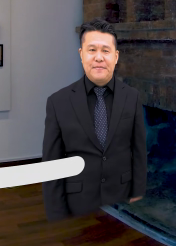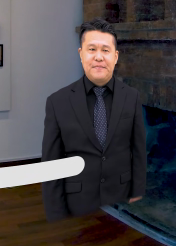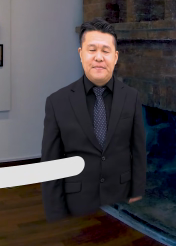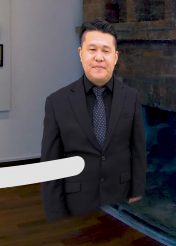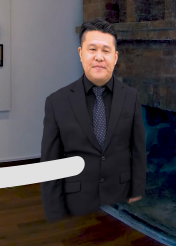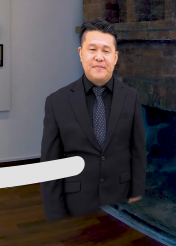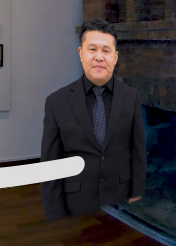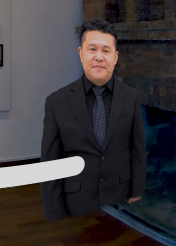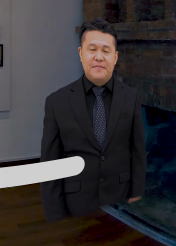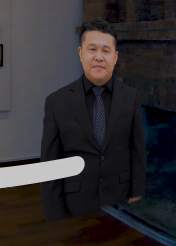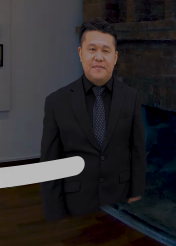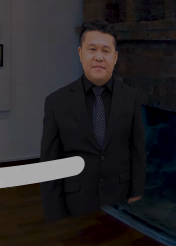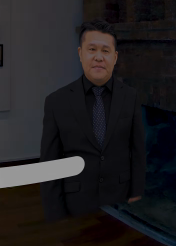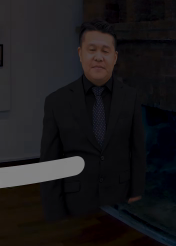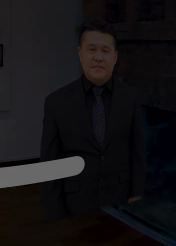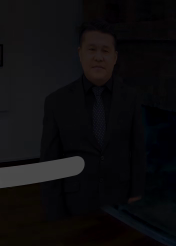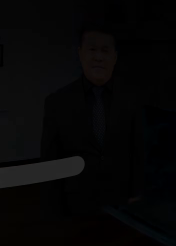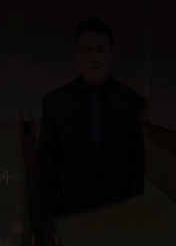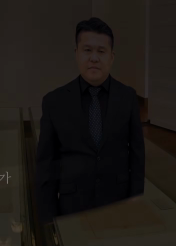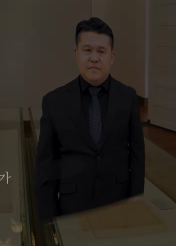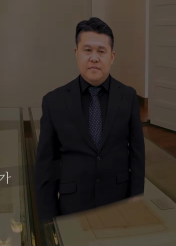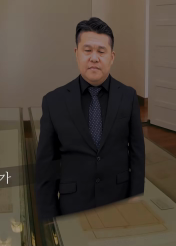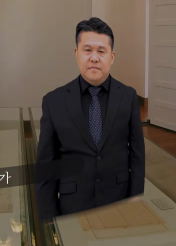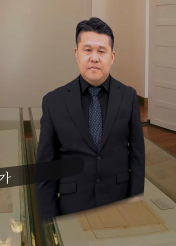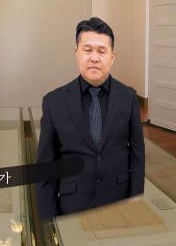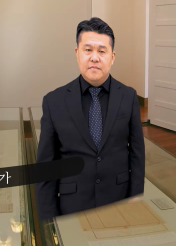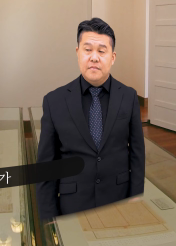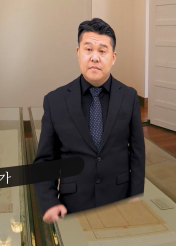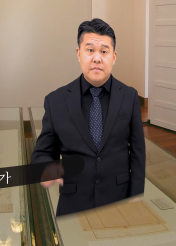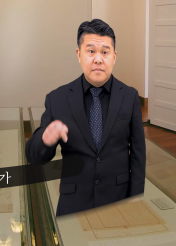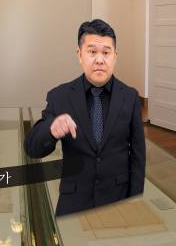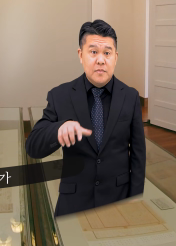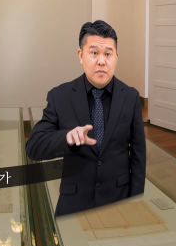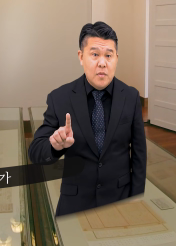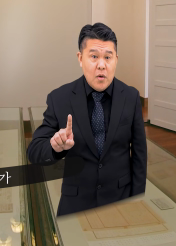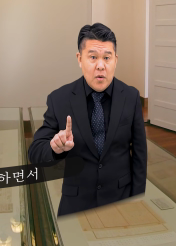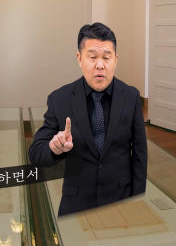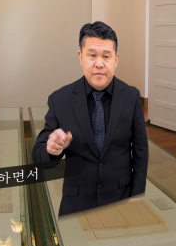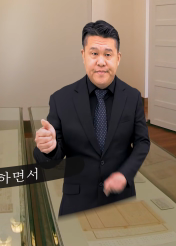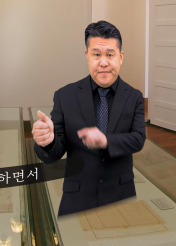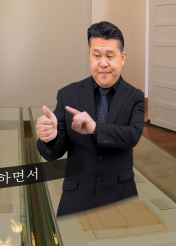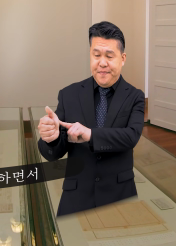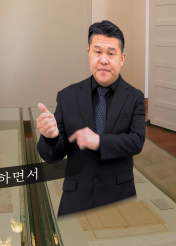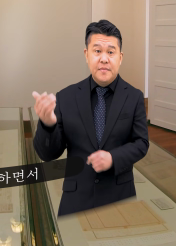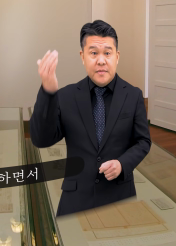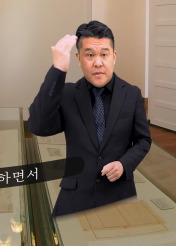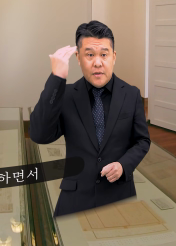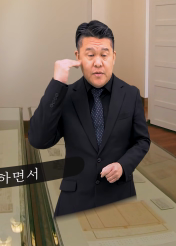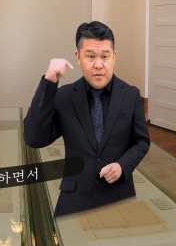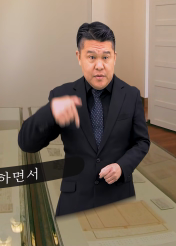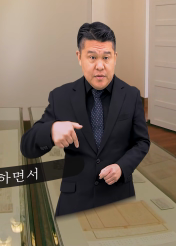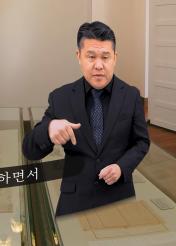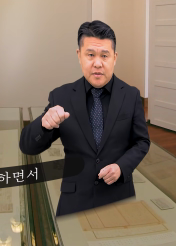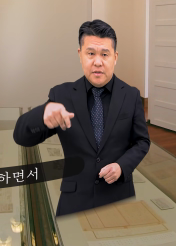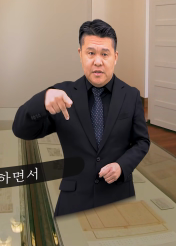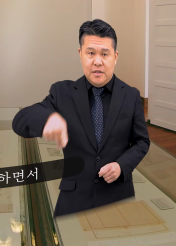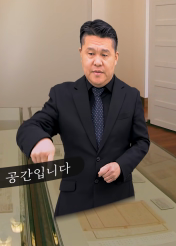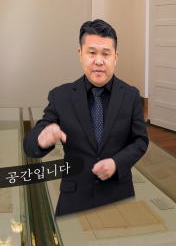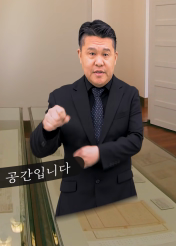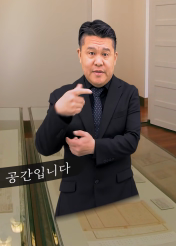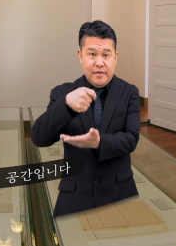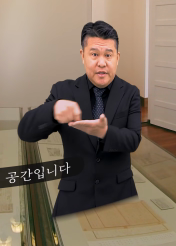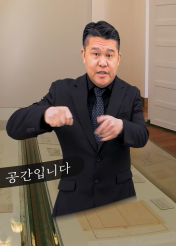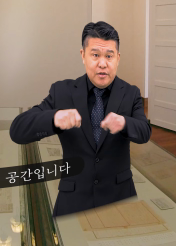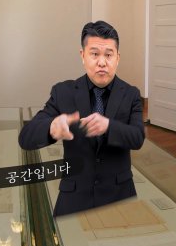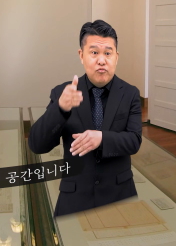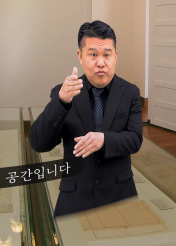이곳에서는 앨버트 테일러가 한국에서 AP통신 기자로 활동하면서